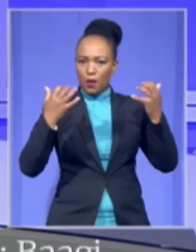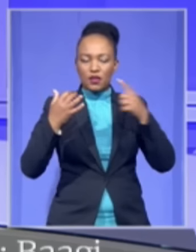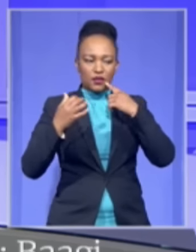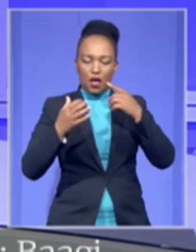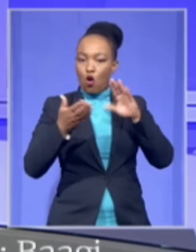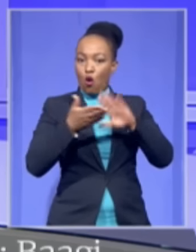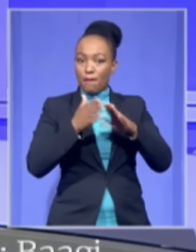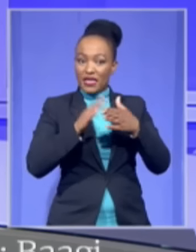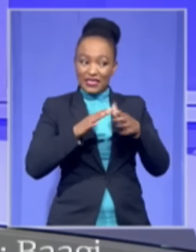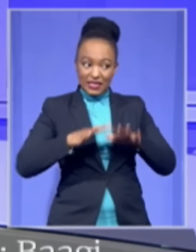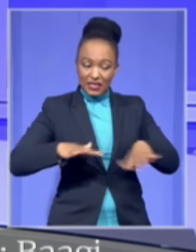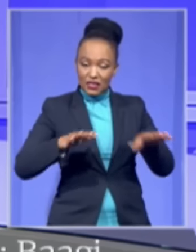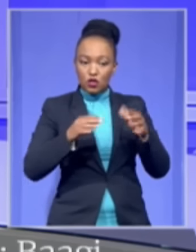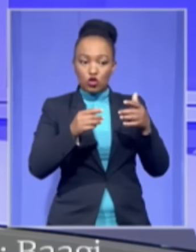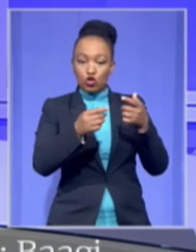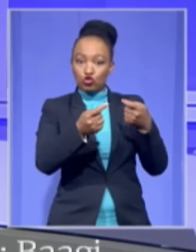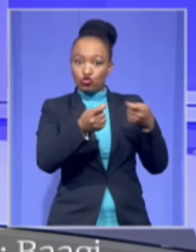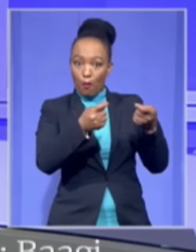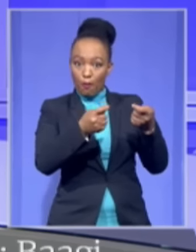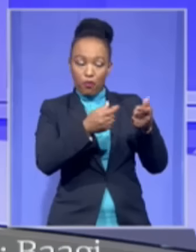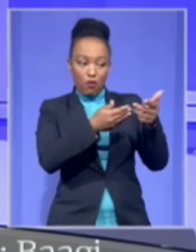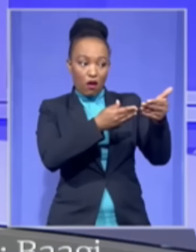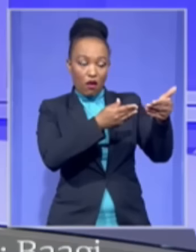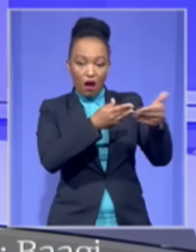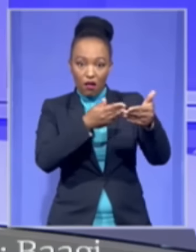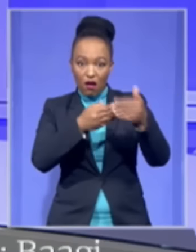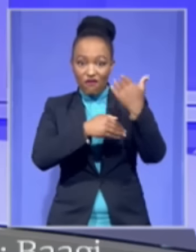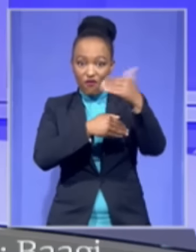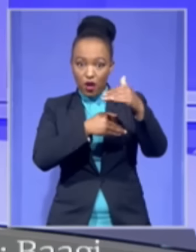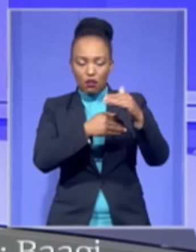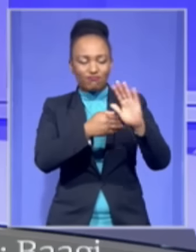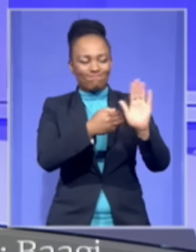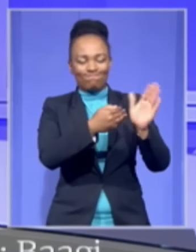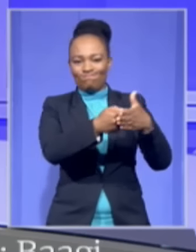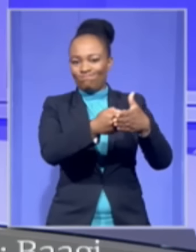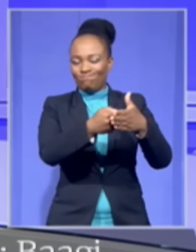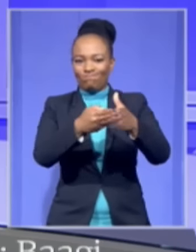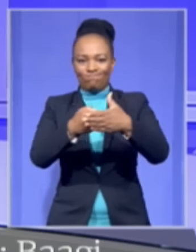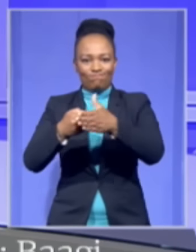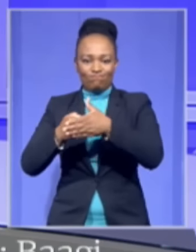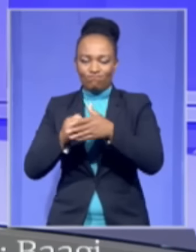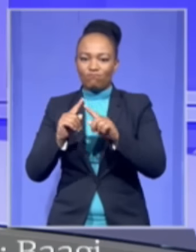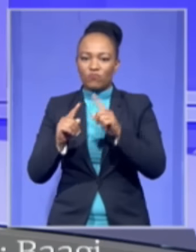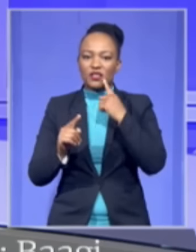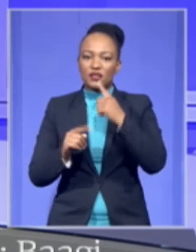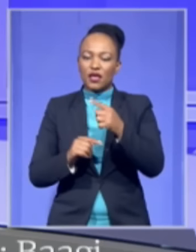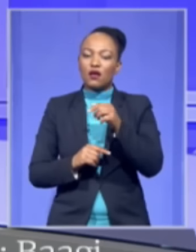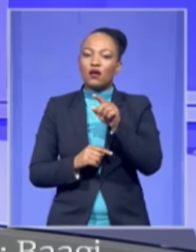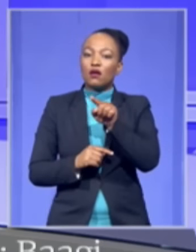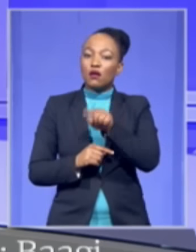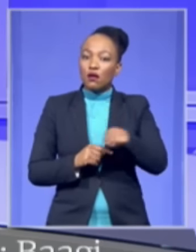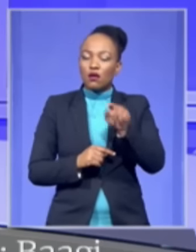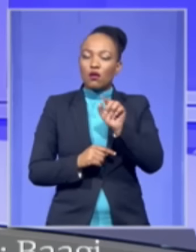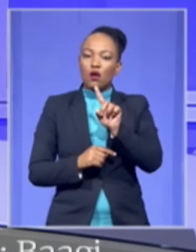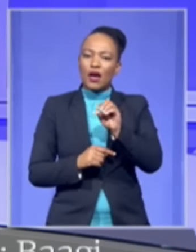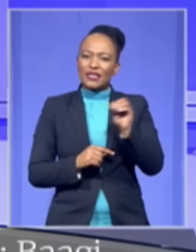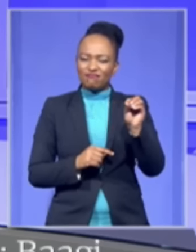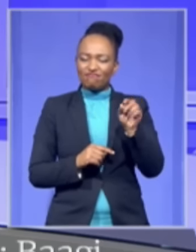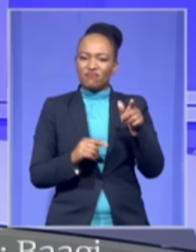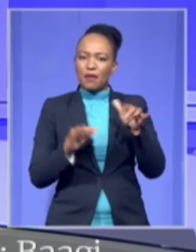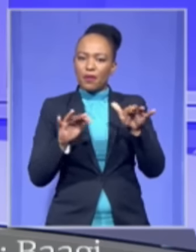leo le mafelo a mabapi a tswalelwe. Baagi ba lopa le gore mabentlele a magolo kwa go rekang batho ba ba rekisang mo